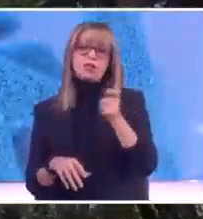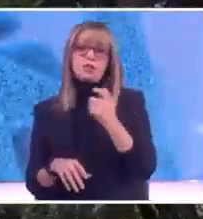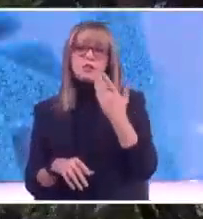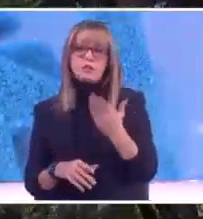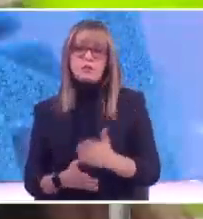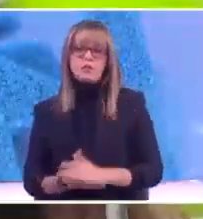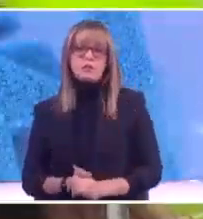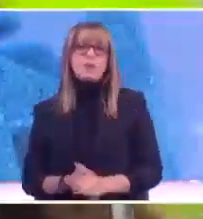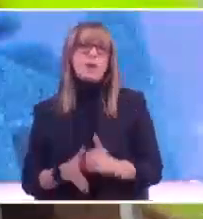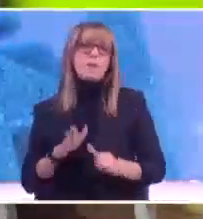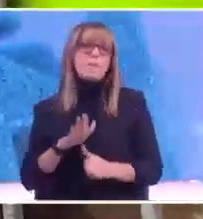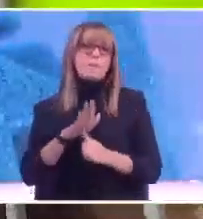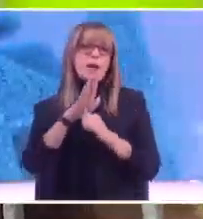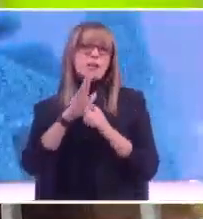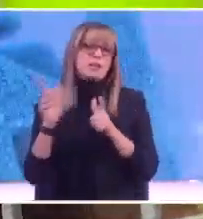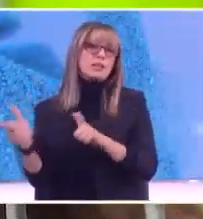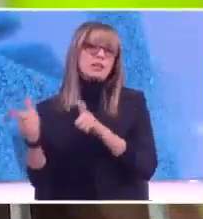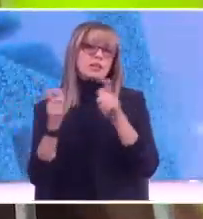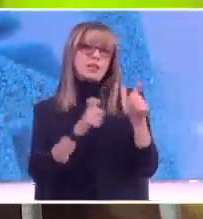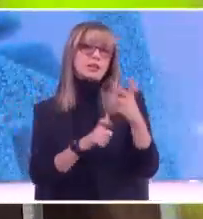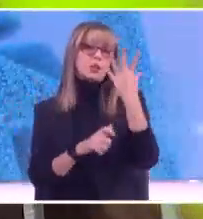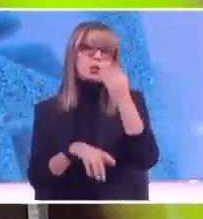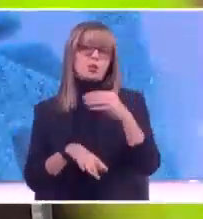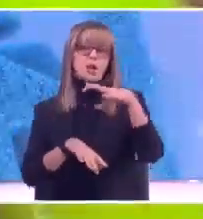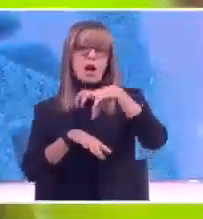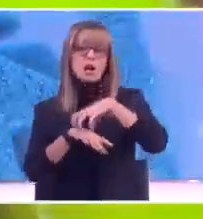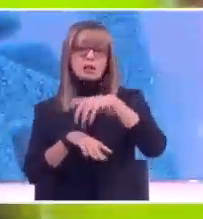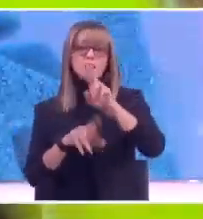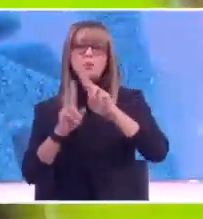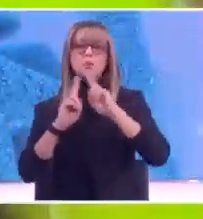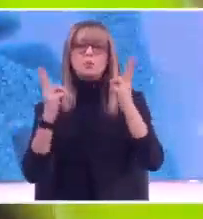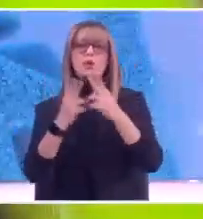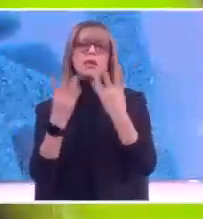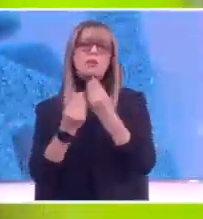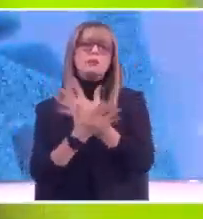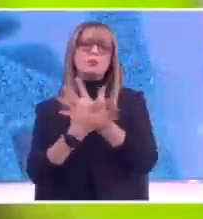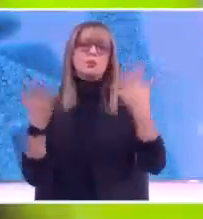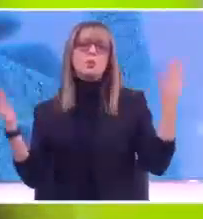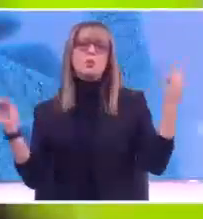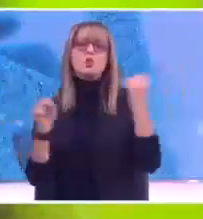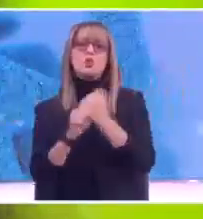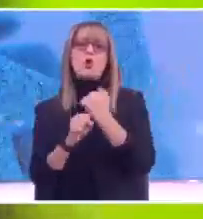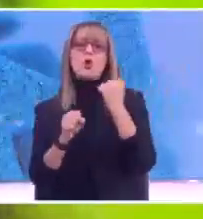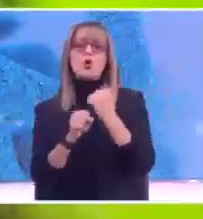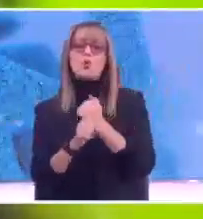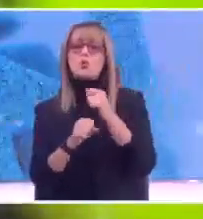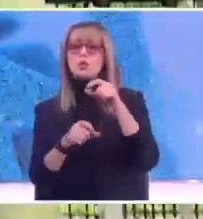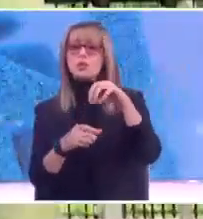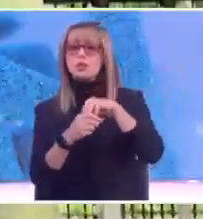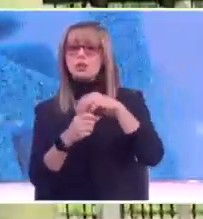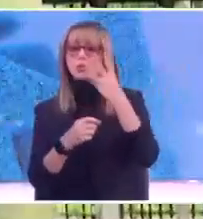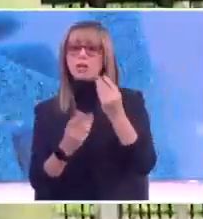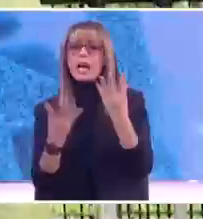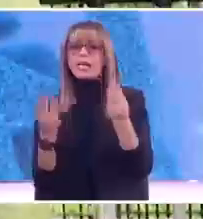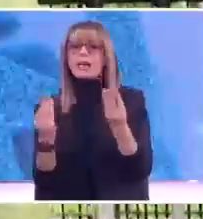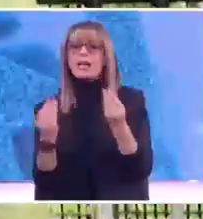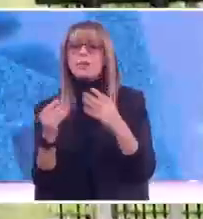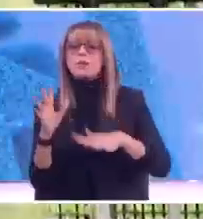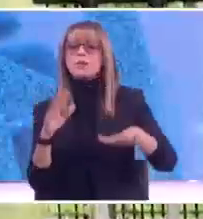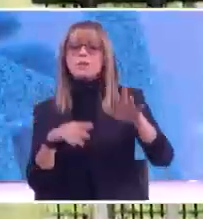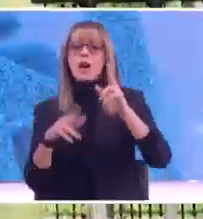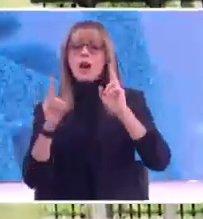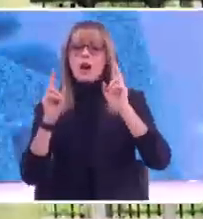çekiliyor. Başkentin taşınacağı Borneo Adası, dünyanın en büyük kömür rezervlerinin yanı sıra en kalabalık